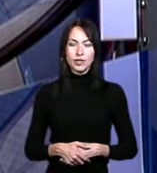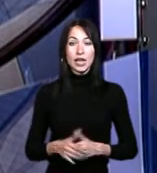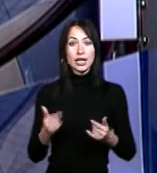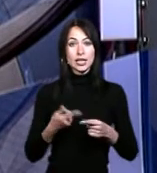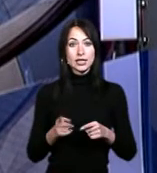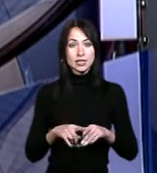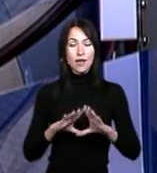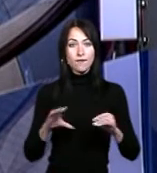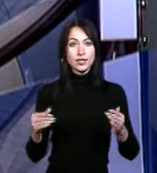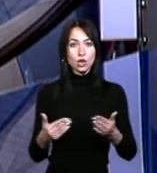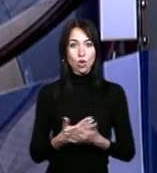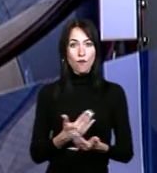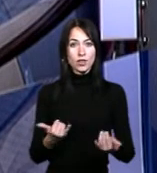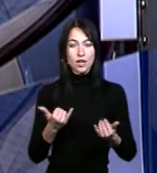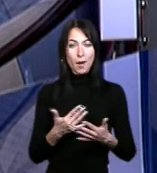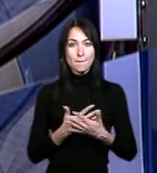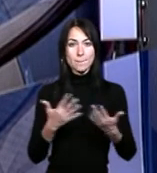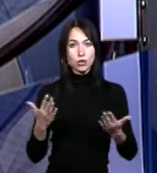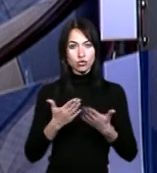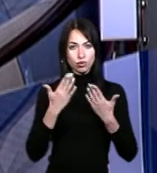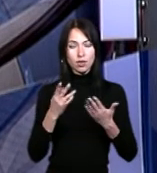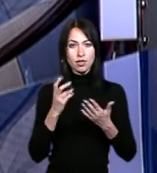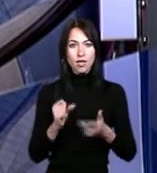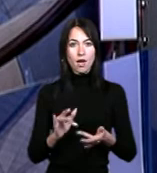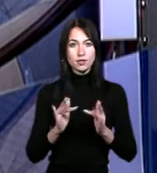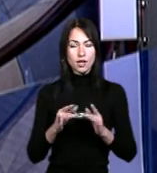І це всі новини на часі. Більше читайте на